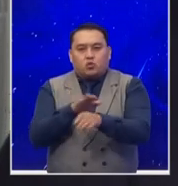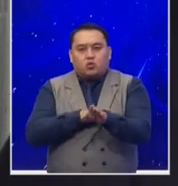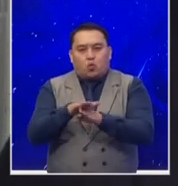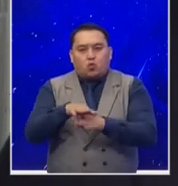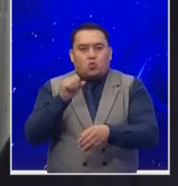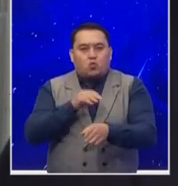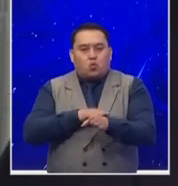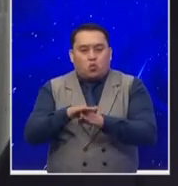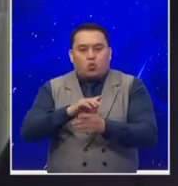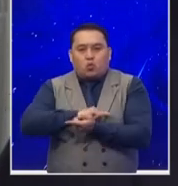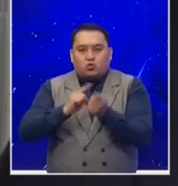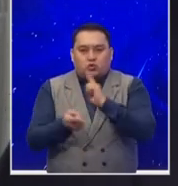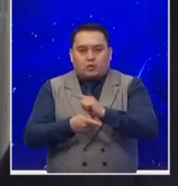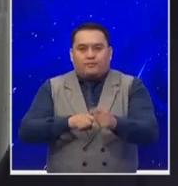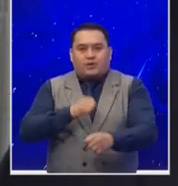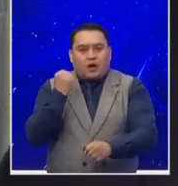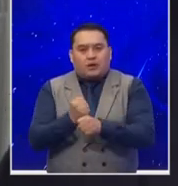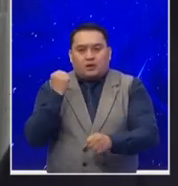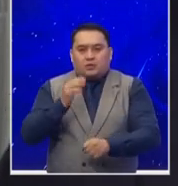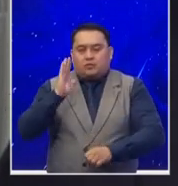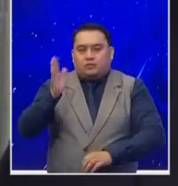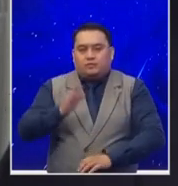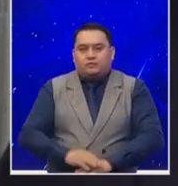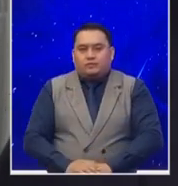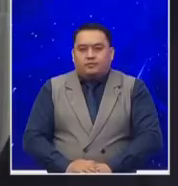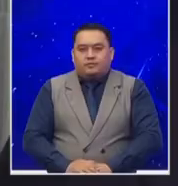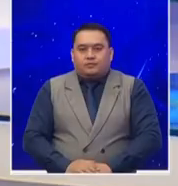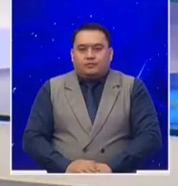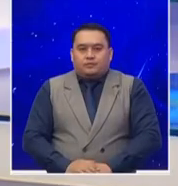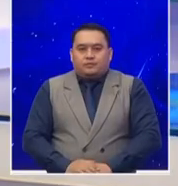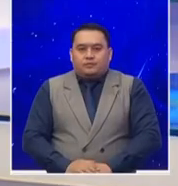жан жақты өзгертіліп күшіне тапсырмасы орындалып келді.